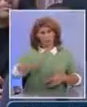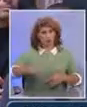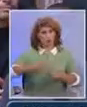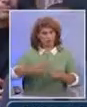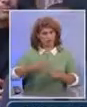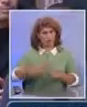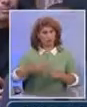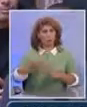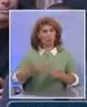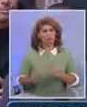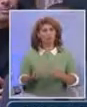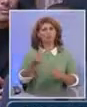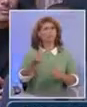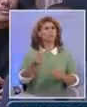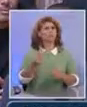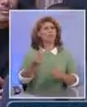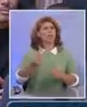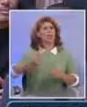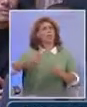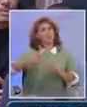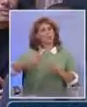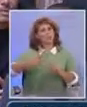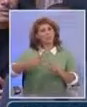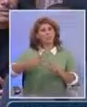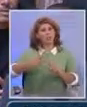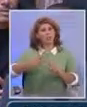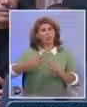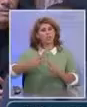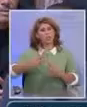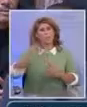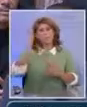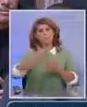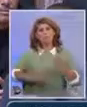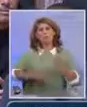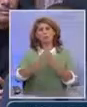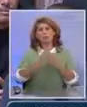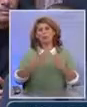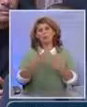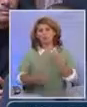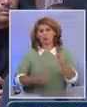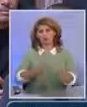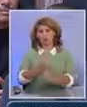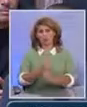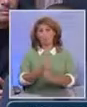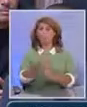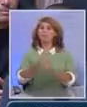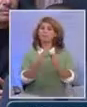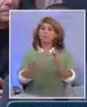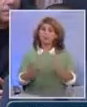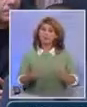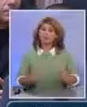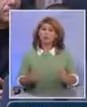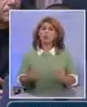είναι δημιούργημα του δευτέρου μισού του 19ου αιώνος, ότι είναι αποτέλεσμα